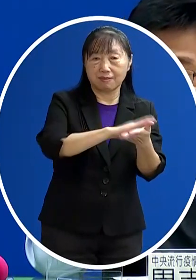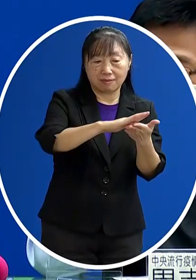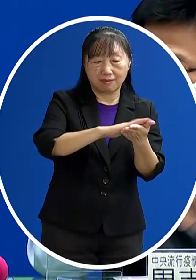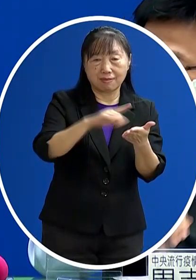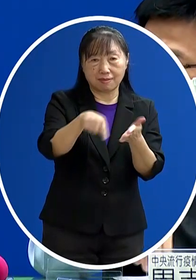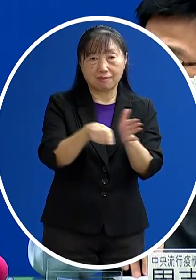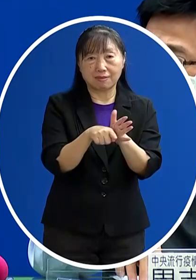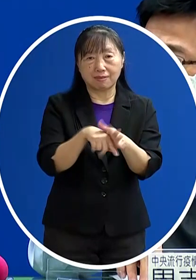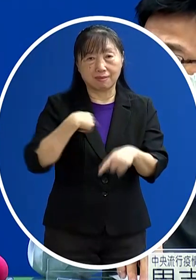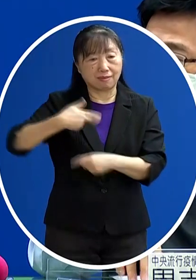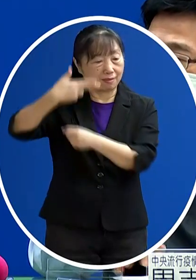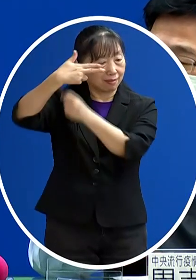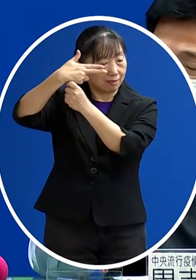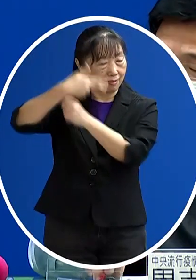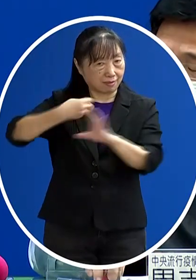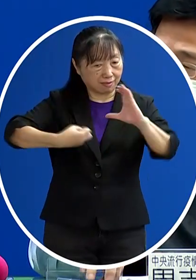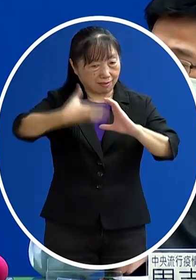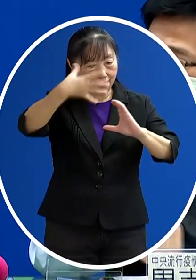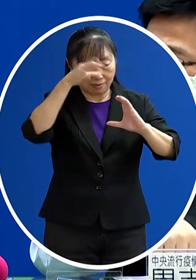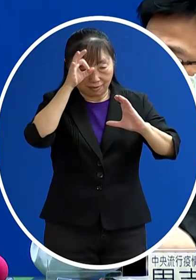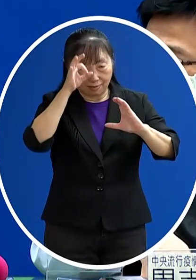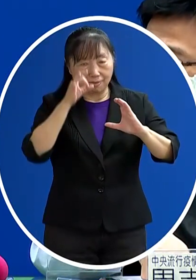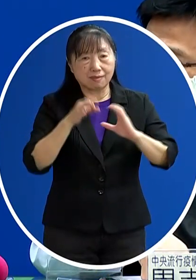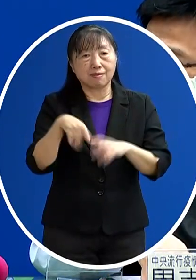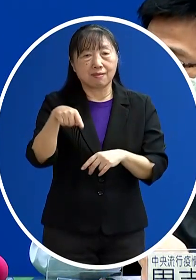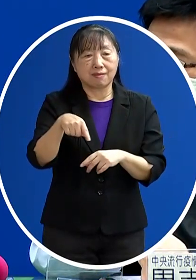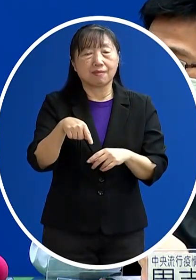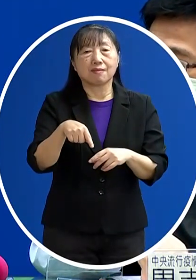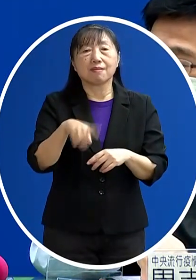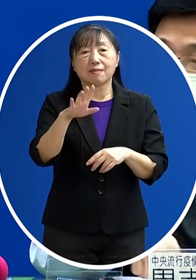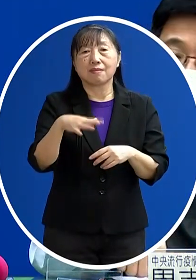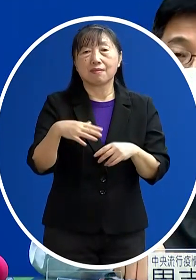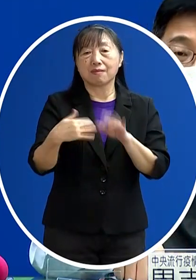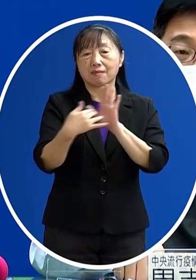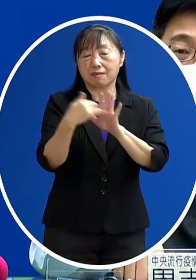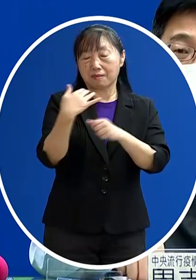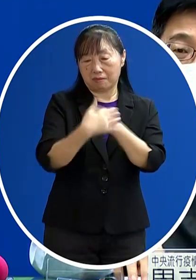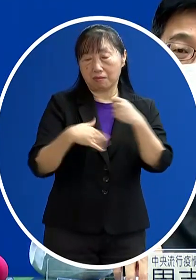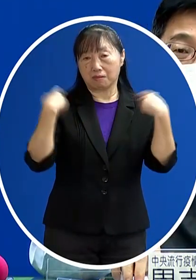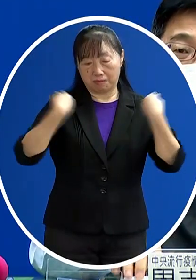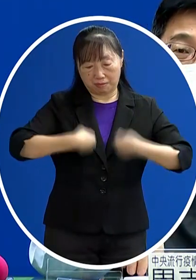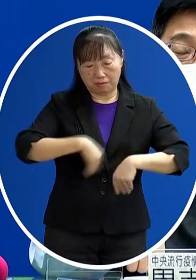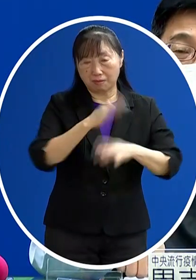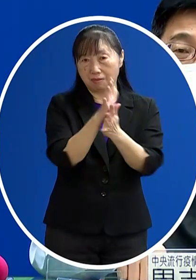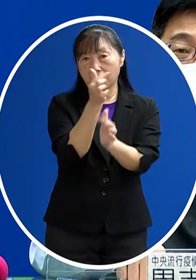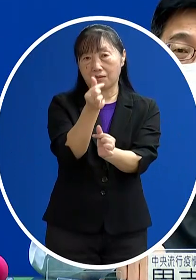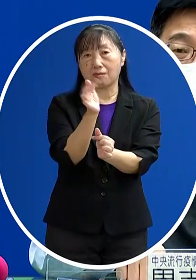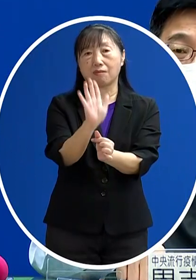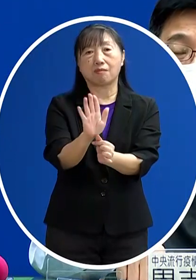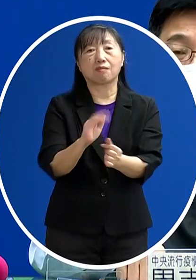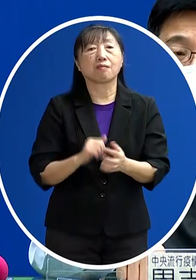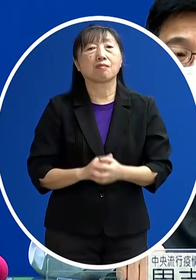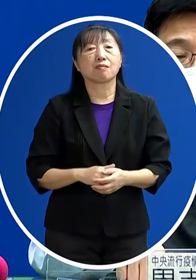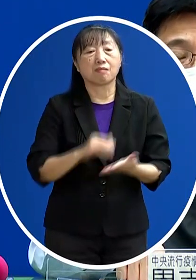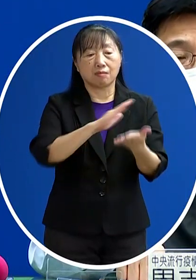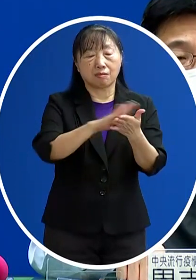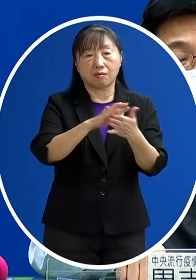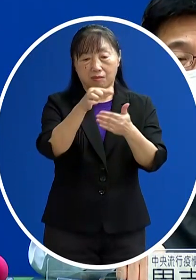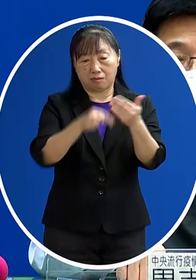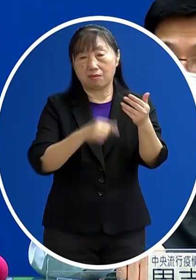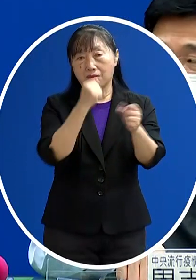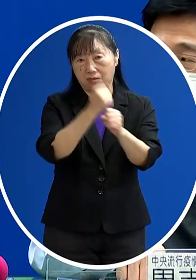我們就掉這個殲17錄影帶來看事實上基本上他的防護裝備都是符合當時的這個清潔的